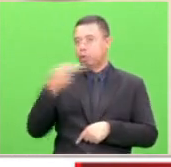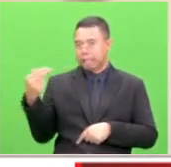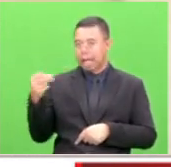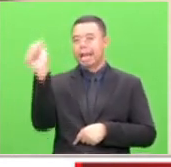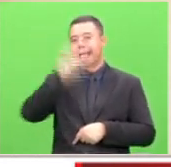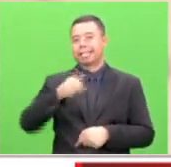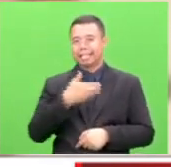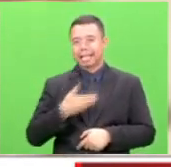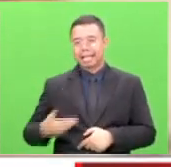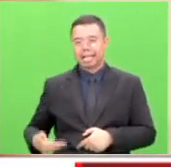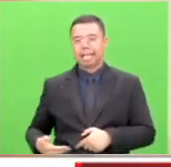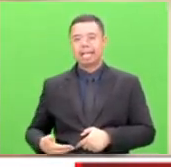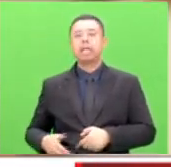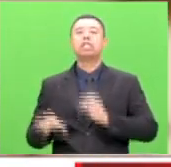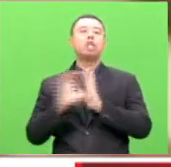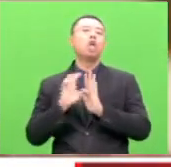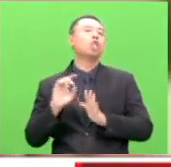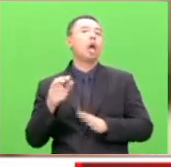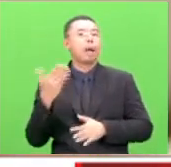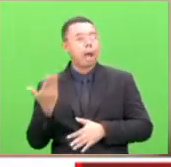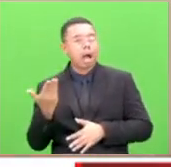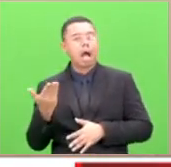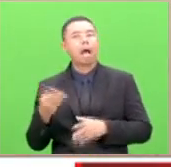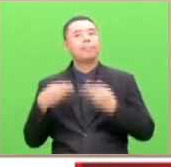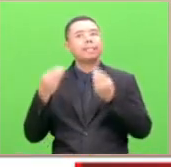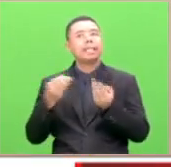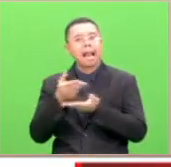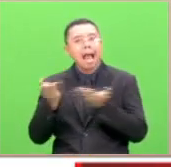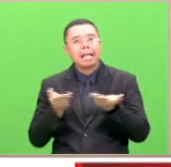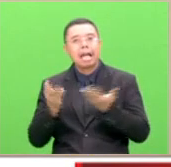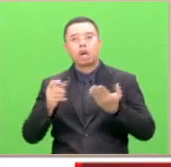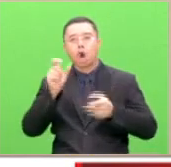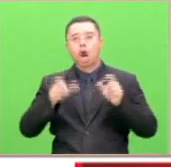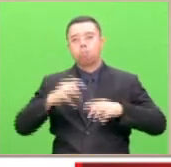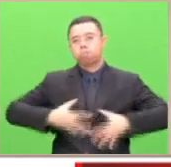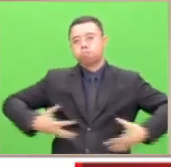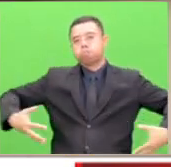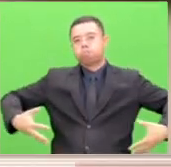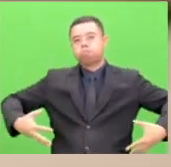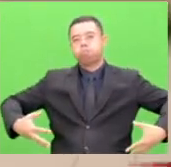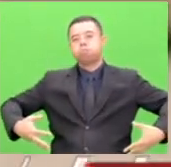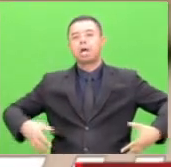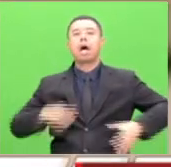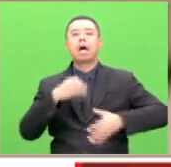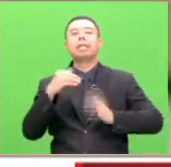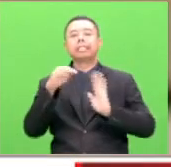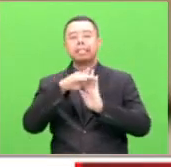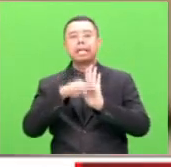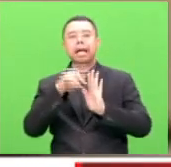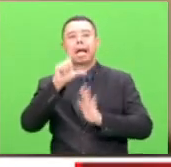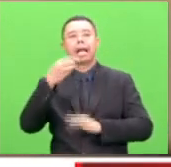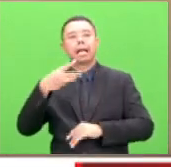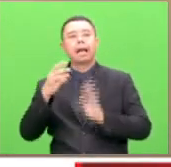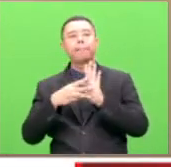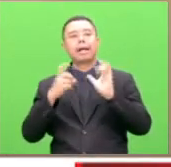Asia Tenggara. Salah satu keunggulan penanganan obesitas di Mayapada Hospital adalah dengan prosedur